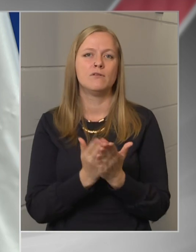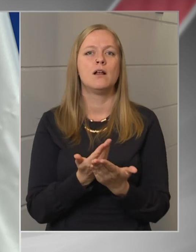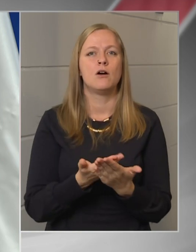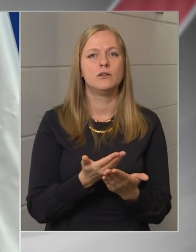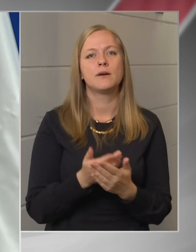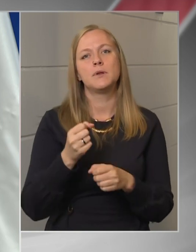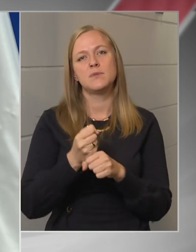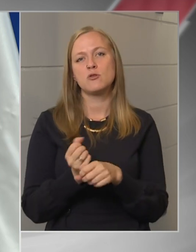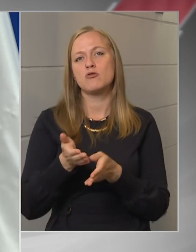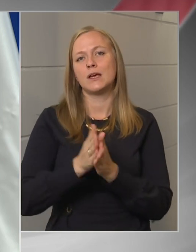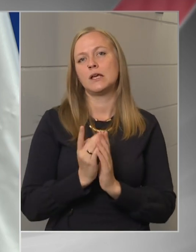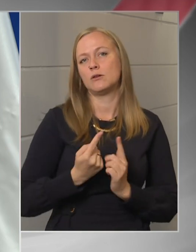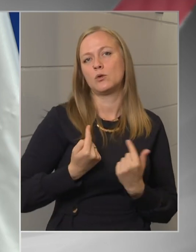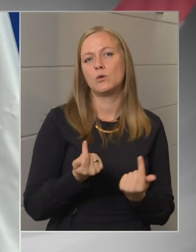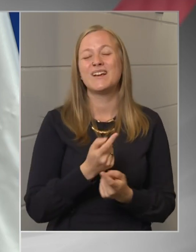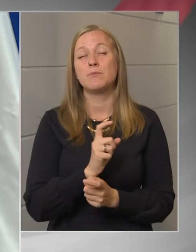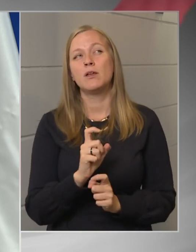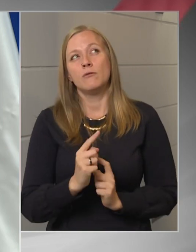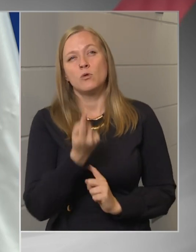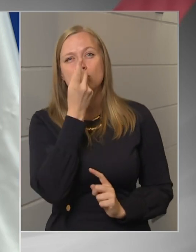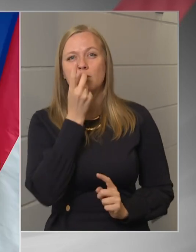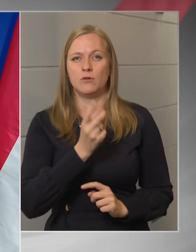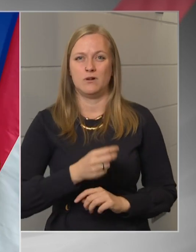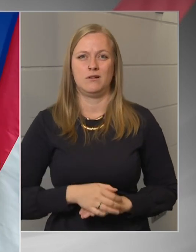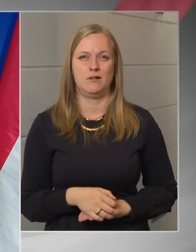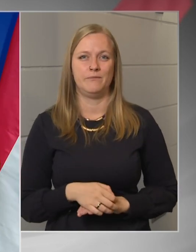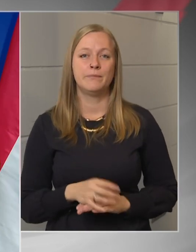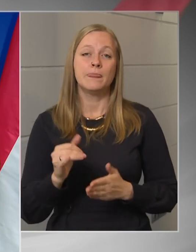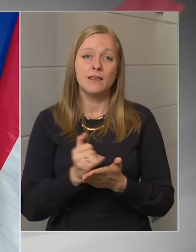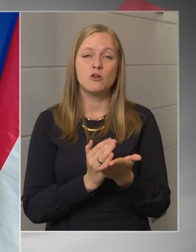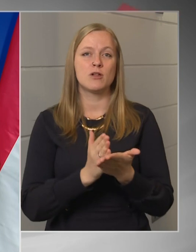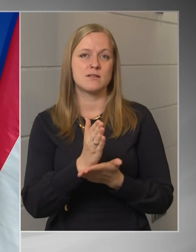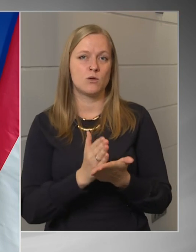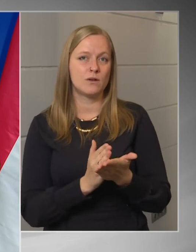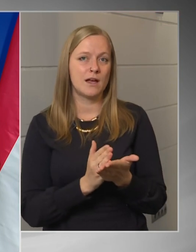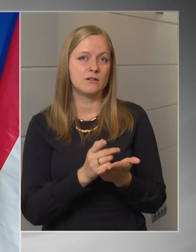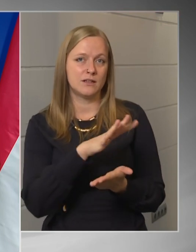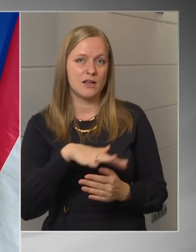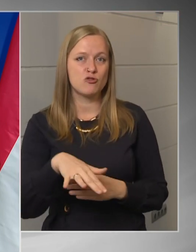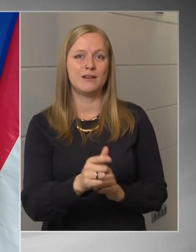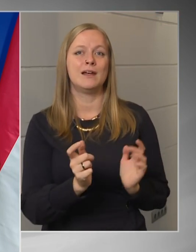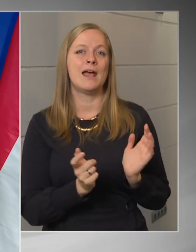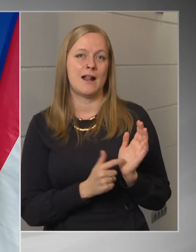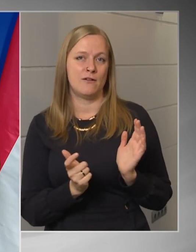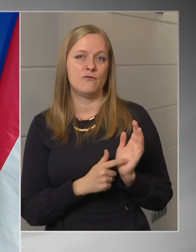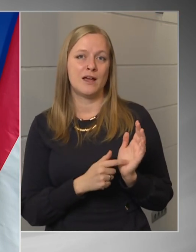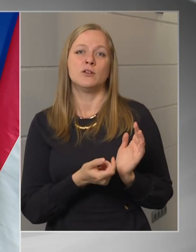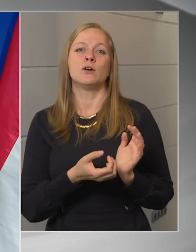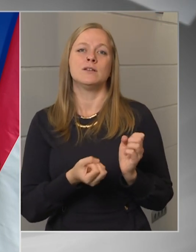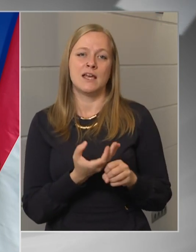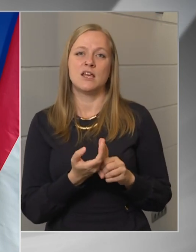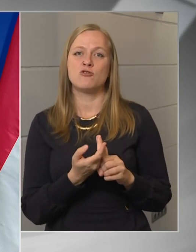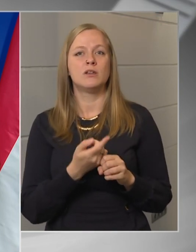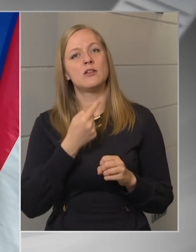amit a bizottság kért tőlünk. Ezért furcsa lenne, hogyha az igazságszolgáltatás terén elvártak teljesítését, ne